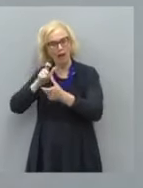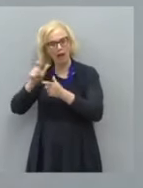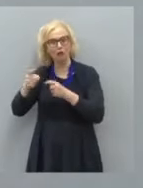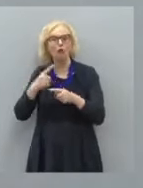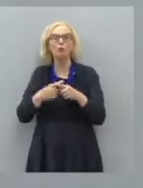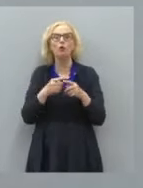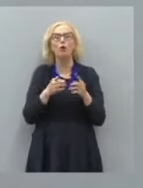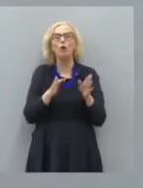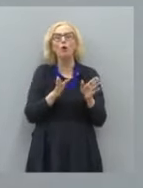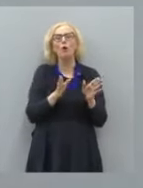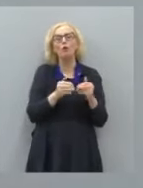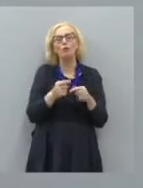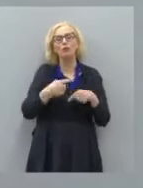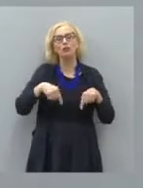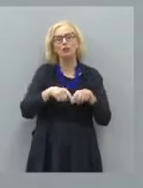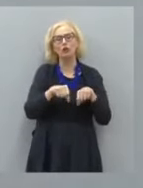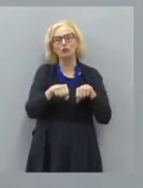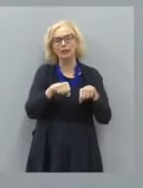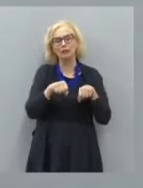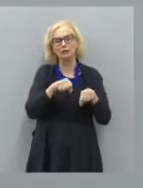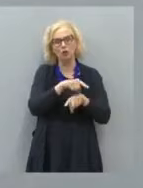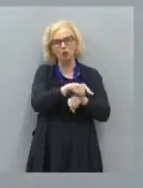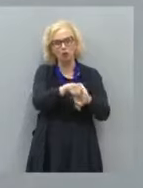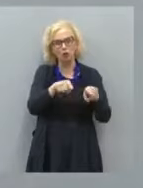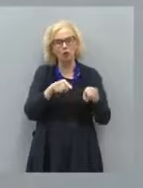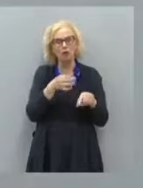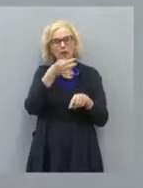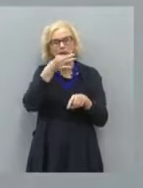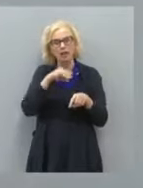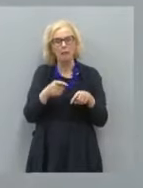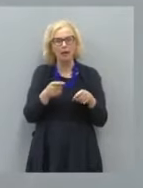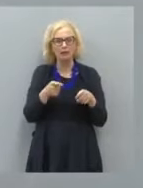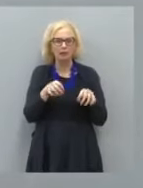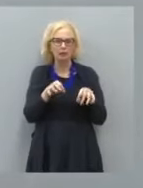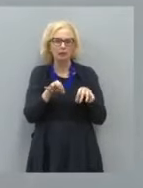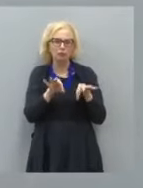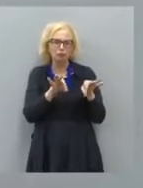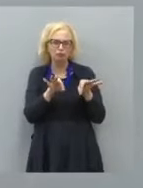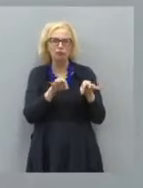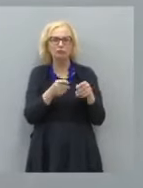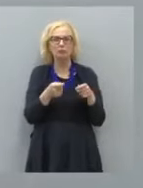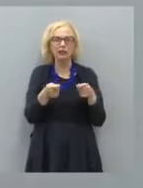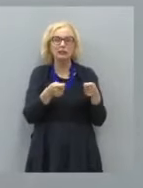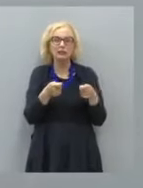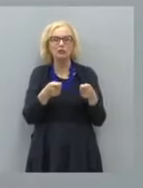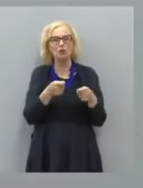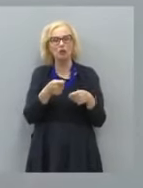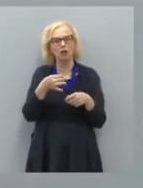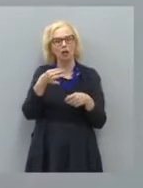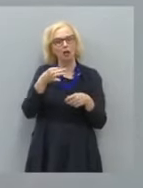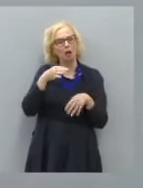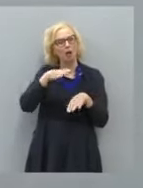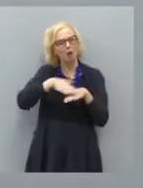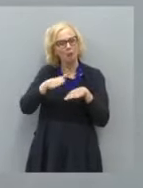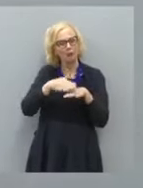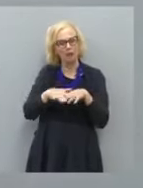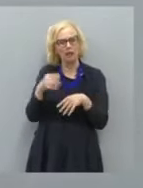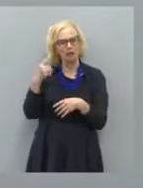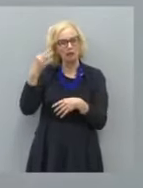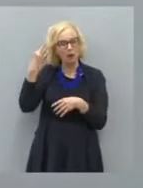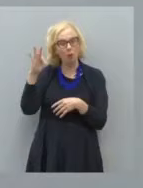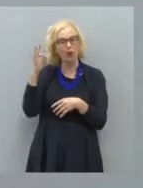nostri le nostre direzioni che sono riuscite a gestire con grande competenza e qualità tutto tutte le